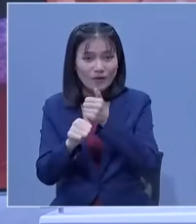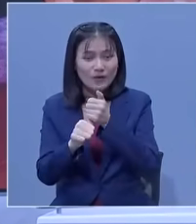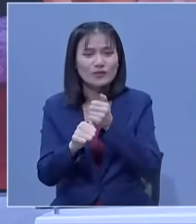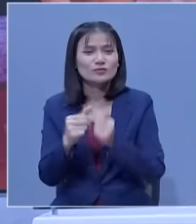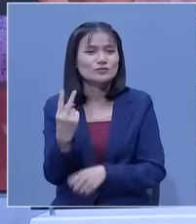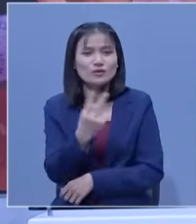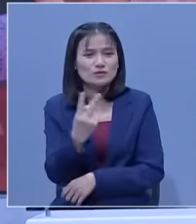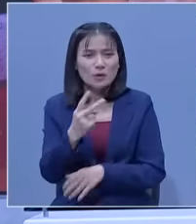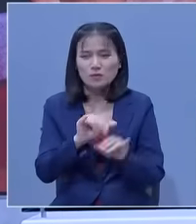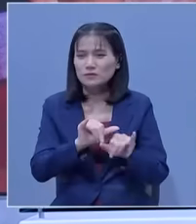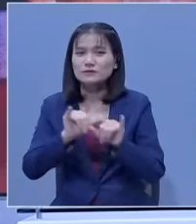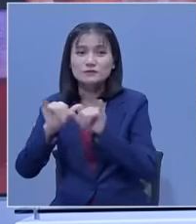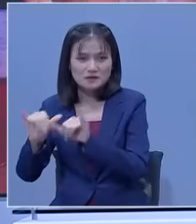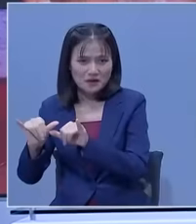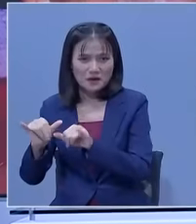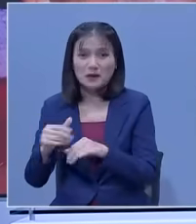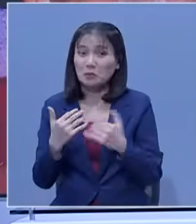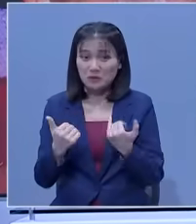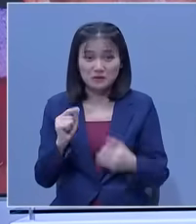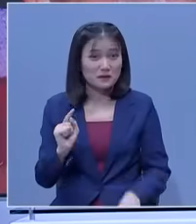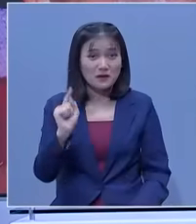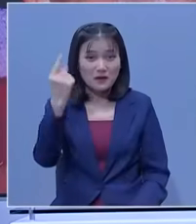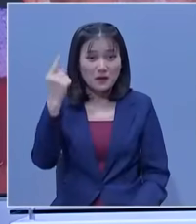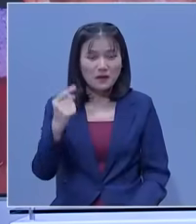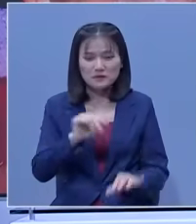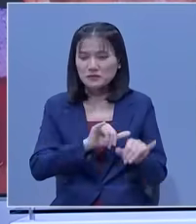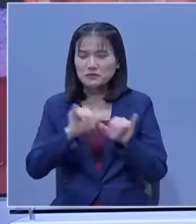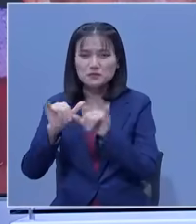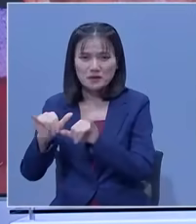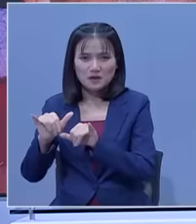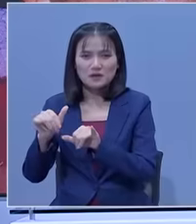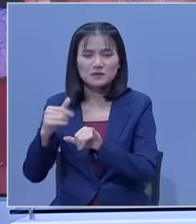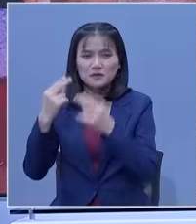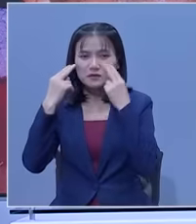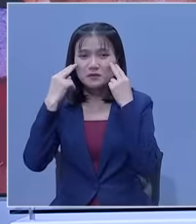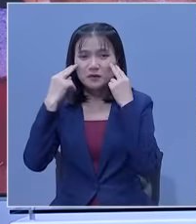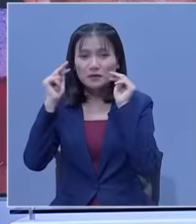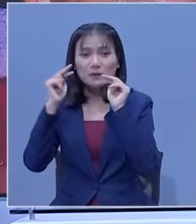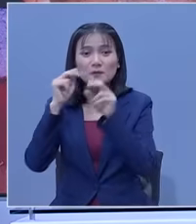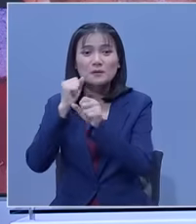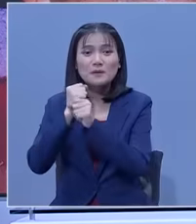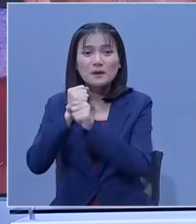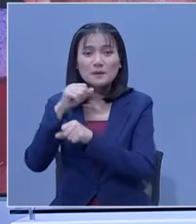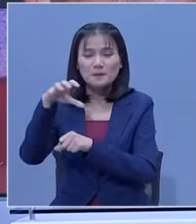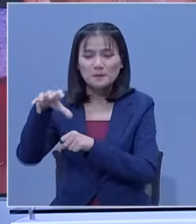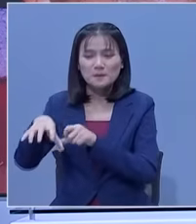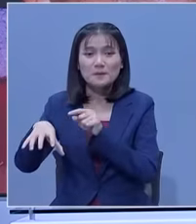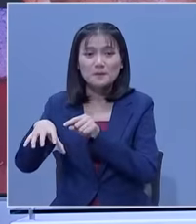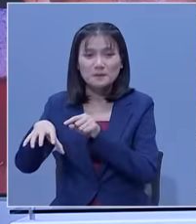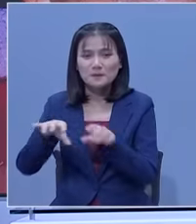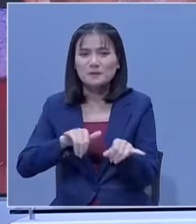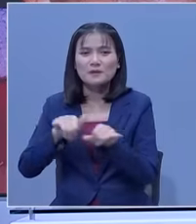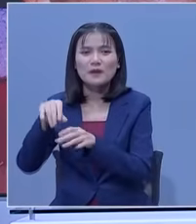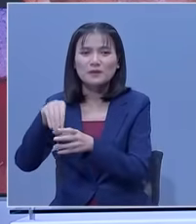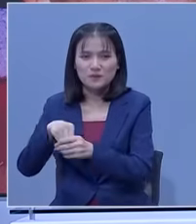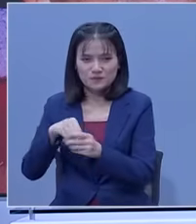คะที่เด้งคู่แบบนี้เข้าสำนักนายกไปแน่นอนวันนี้เนี่ยเดี๋ยวคงได้ติดตามความเคลื่อนไหวทั้ง 2ท่านที่อยู่ด้าน